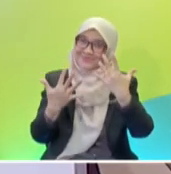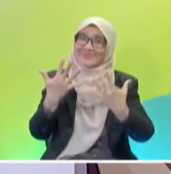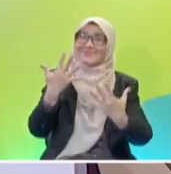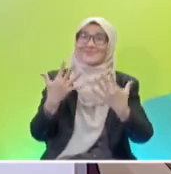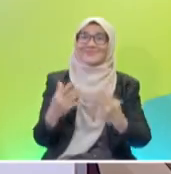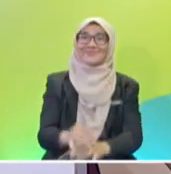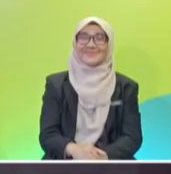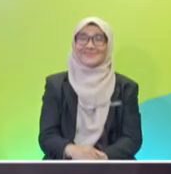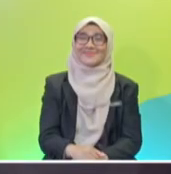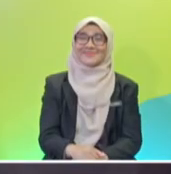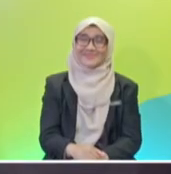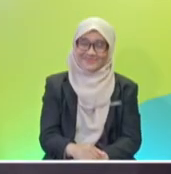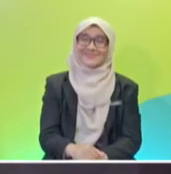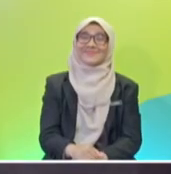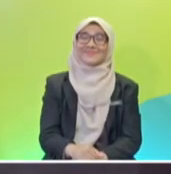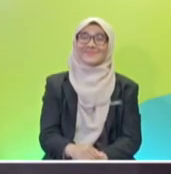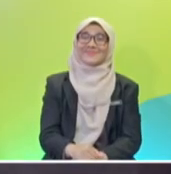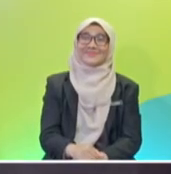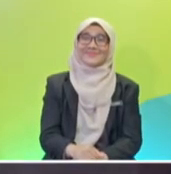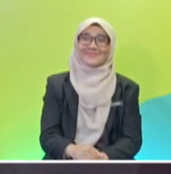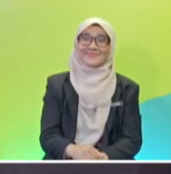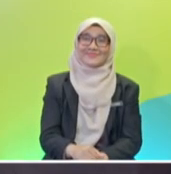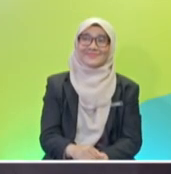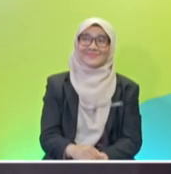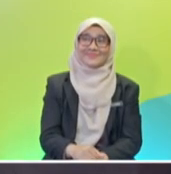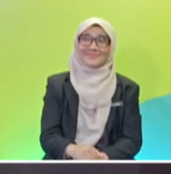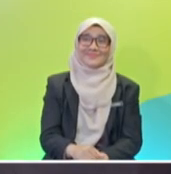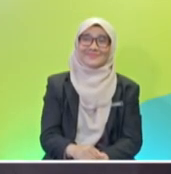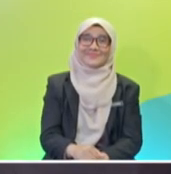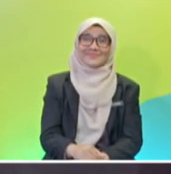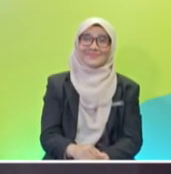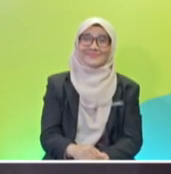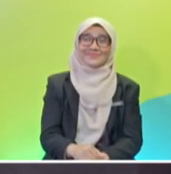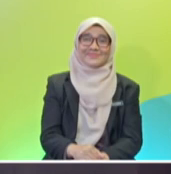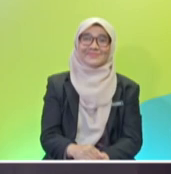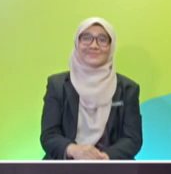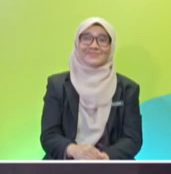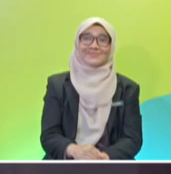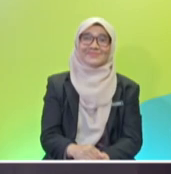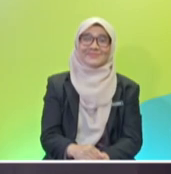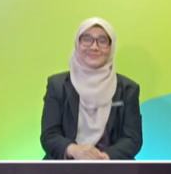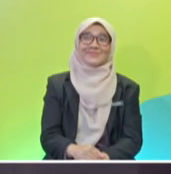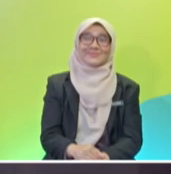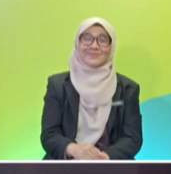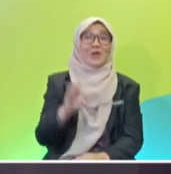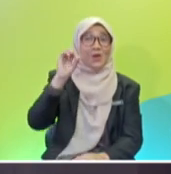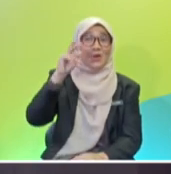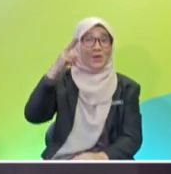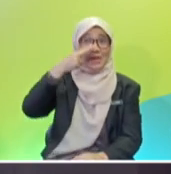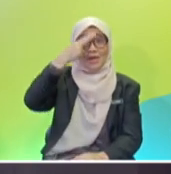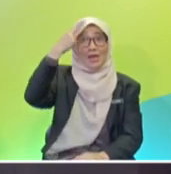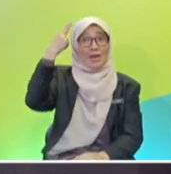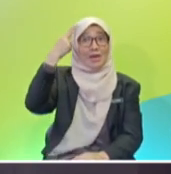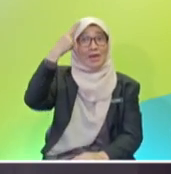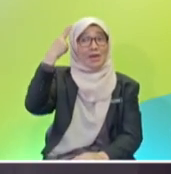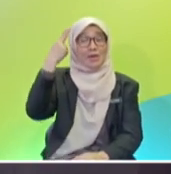dari api. Betul. Okey. Baik. Jadi selain daripada saya nak tulis jawapan di sini ke, cikgu? Boleh. Yang matahari tersedia.